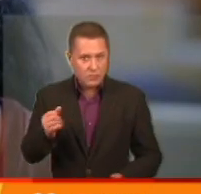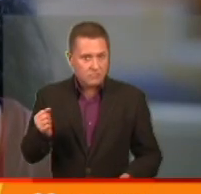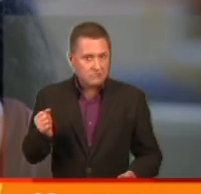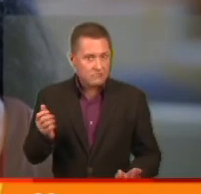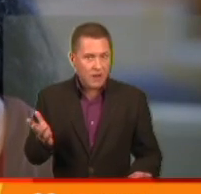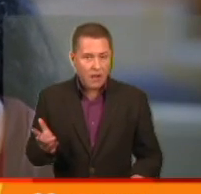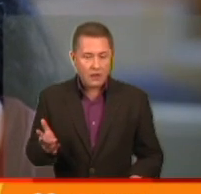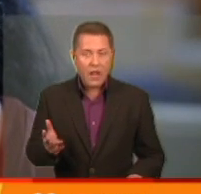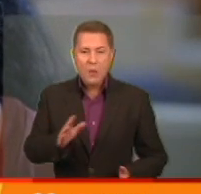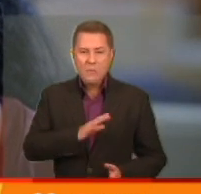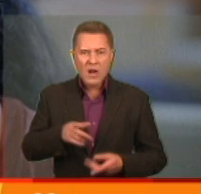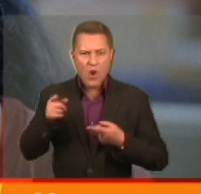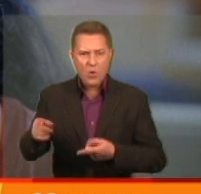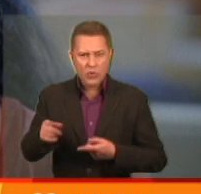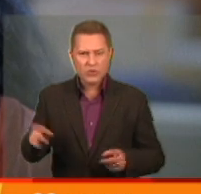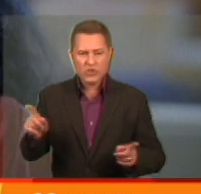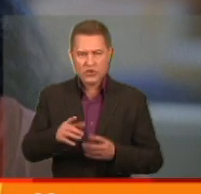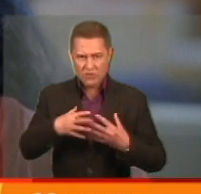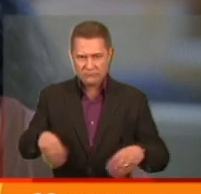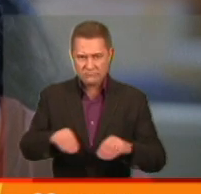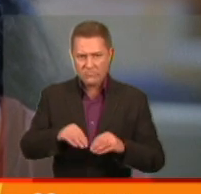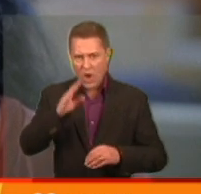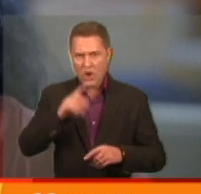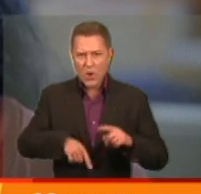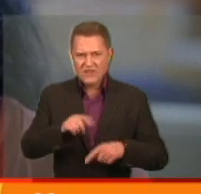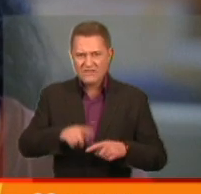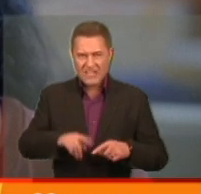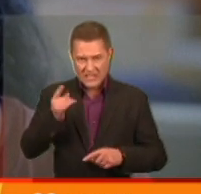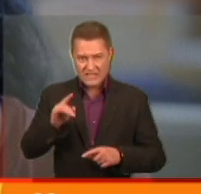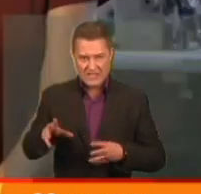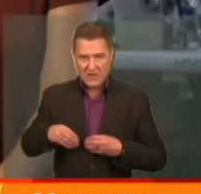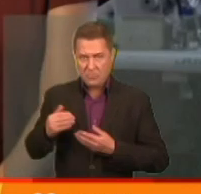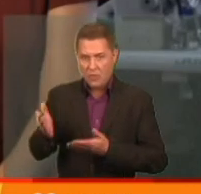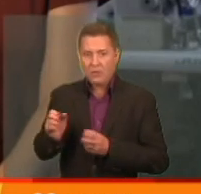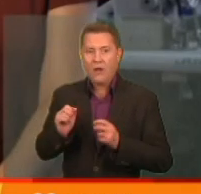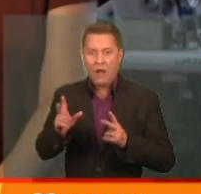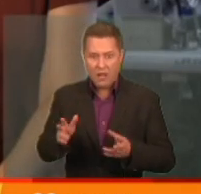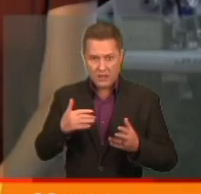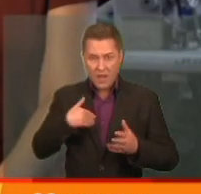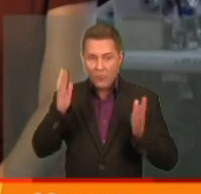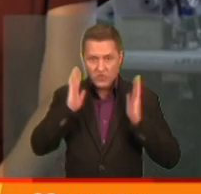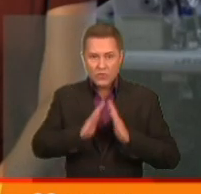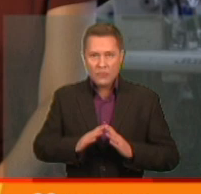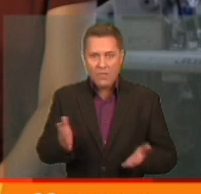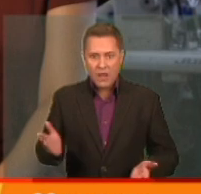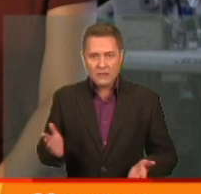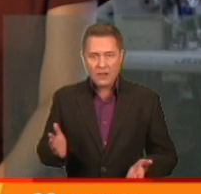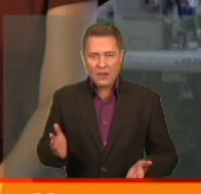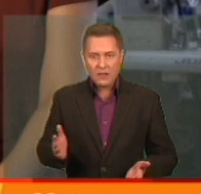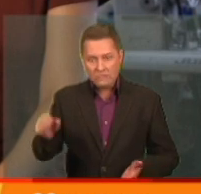угрози, що от я приїхала з дитином, де муж. Ну, знаєте, як у нас в мусульманських странах, це